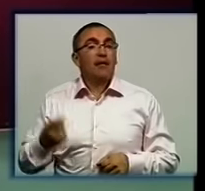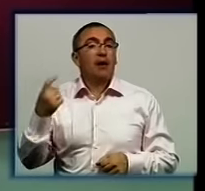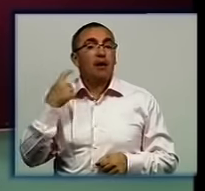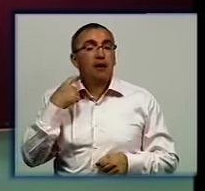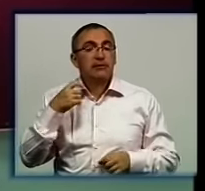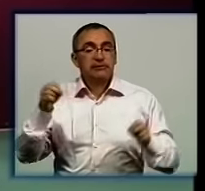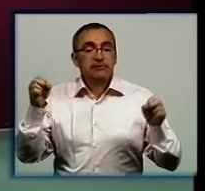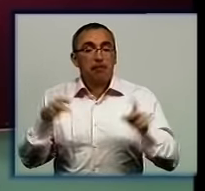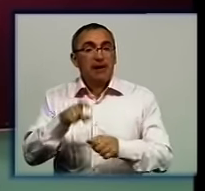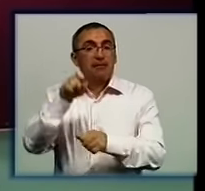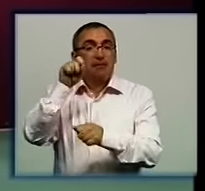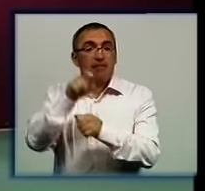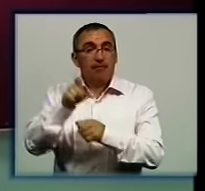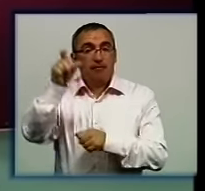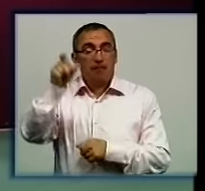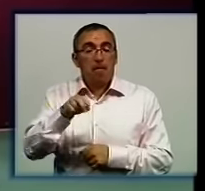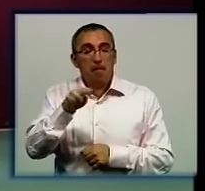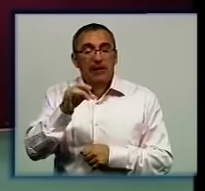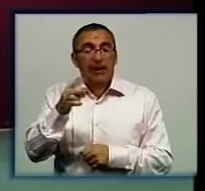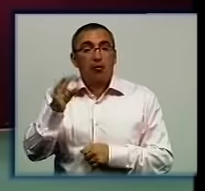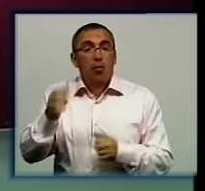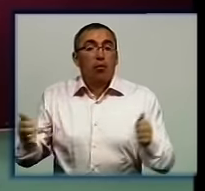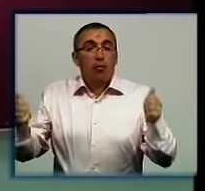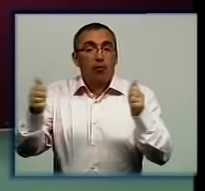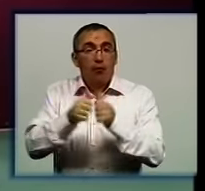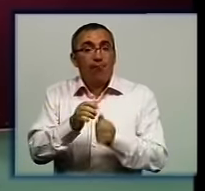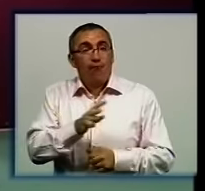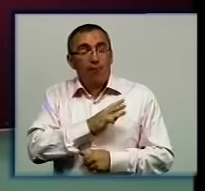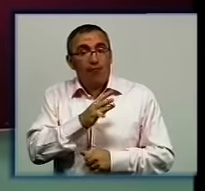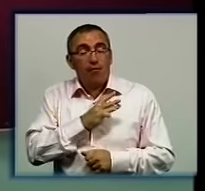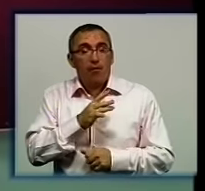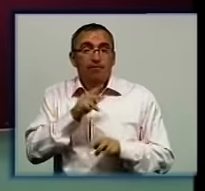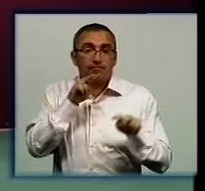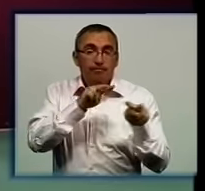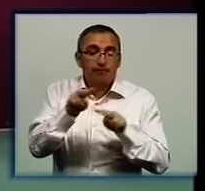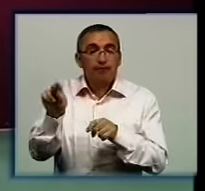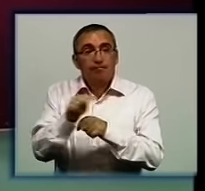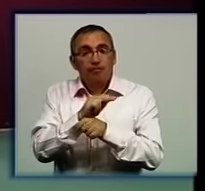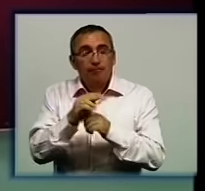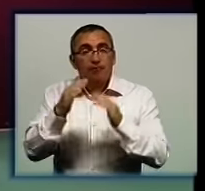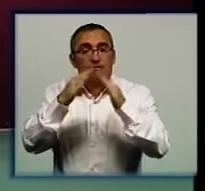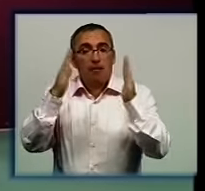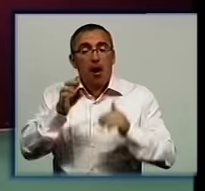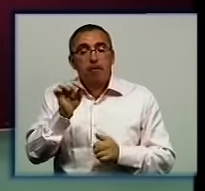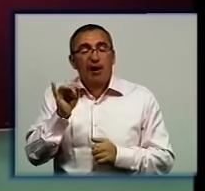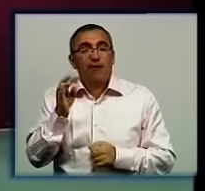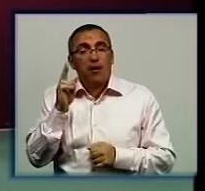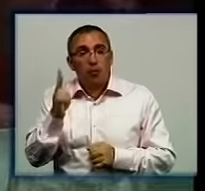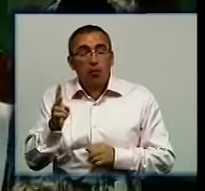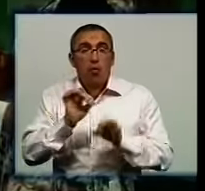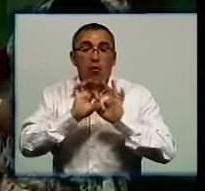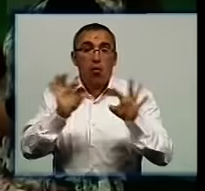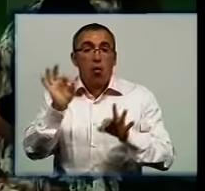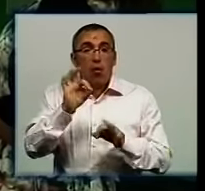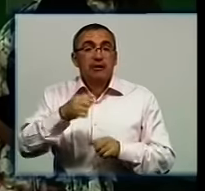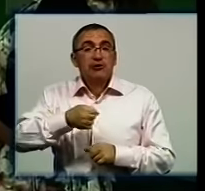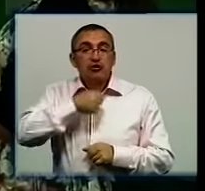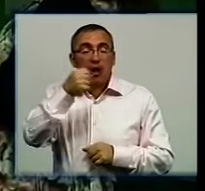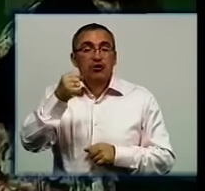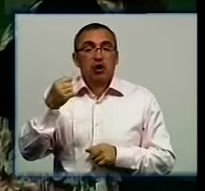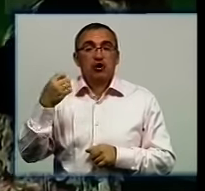Кіровоградський спецпризначенець Василь Петренко приєднався до групи волонтерів і тепер опікується вихованцями дитячого будинку «Барвінок». Ми вже розповідали про старшого